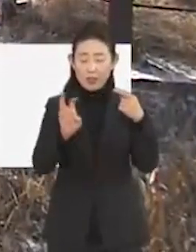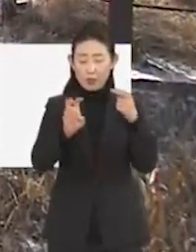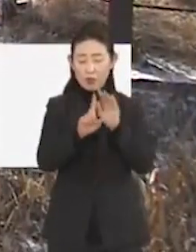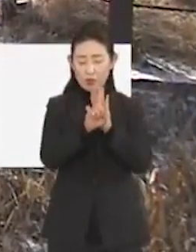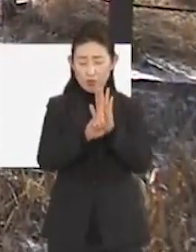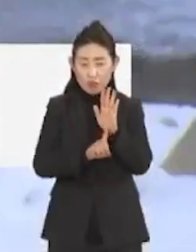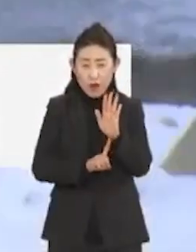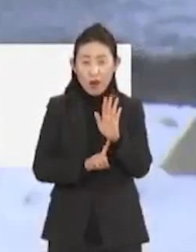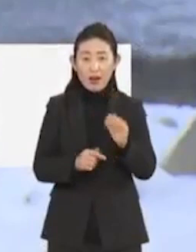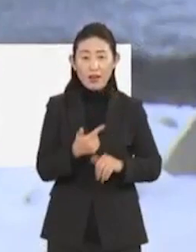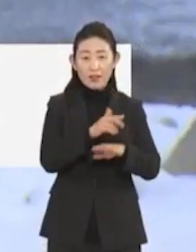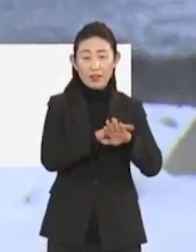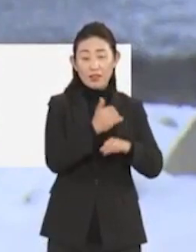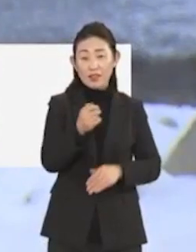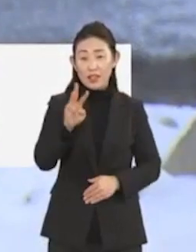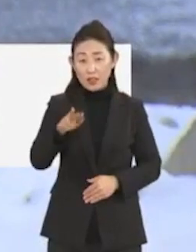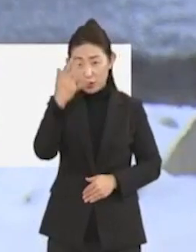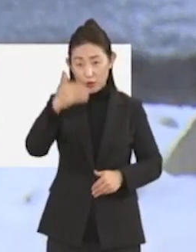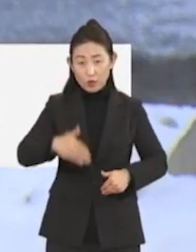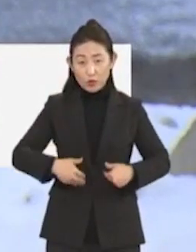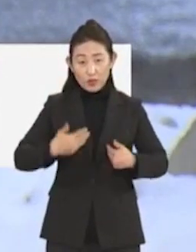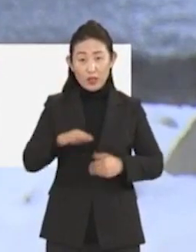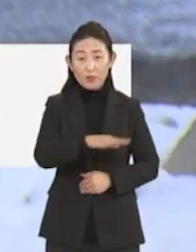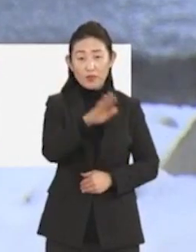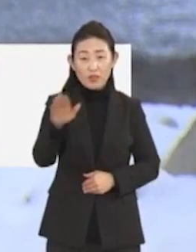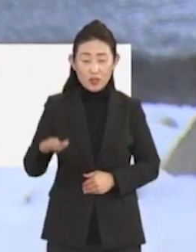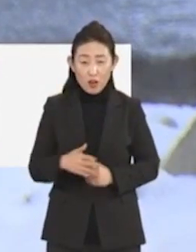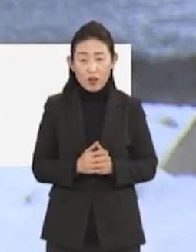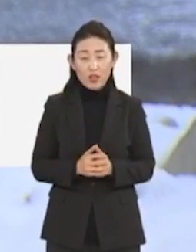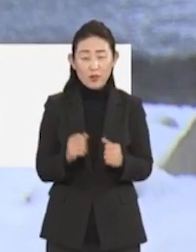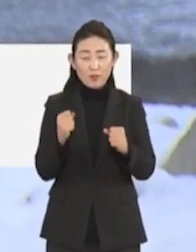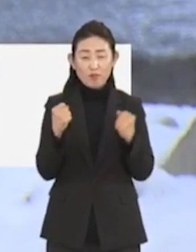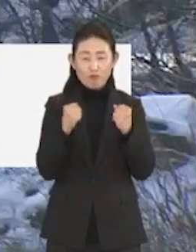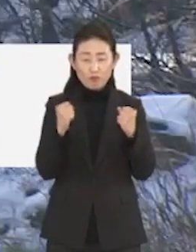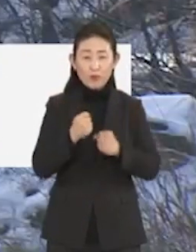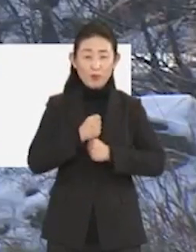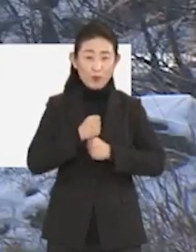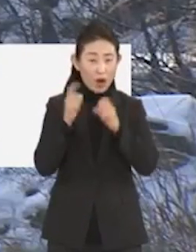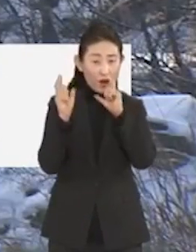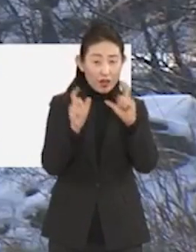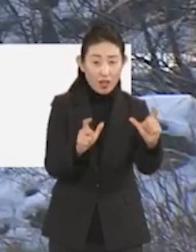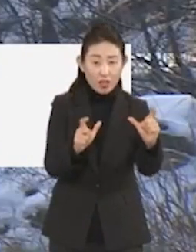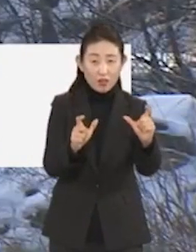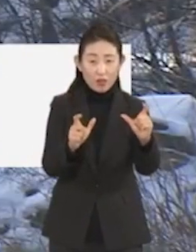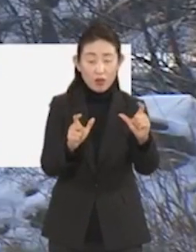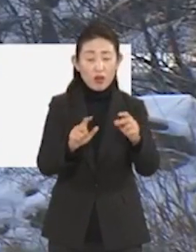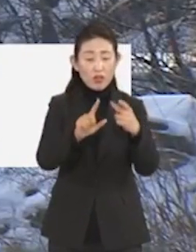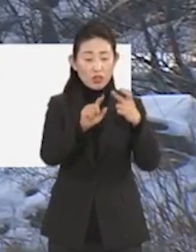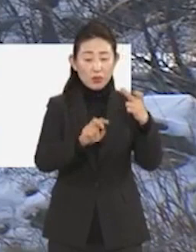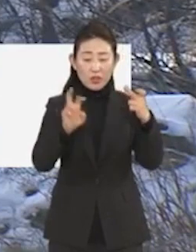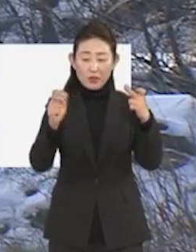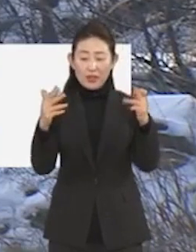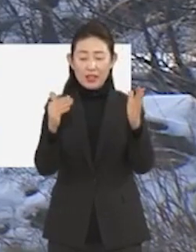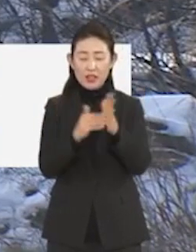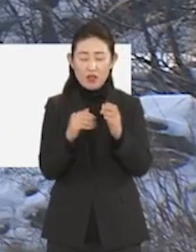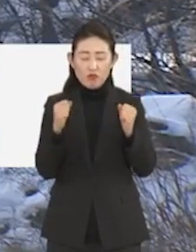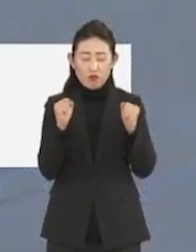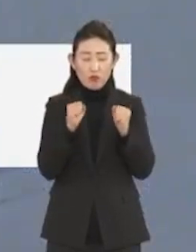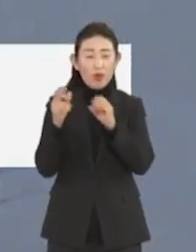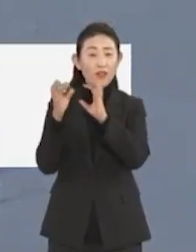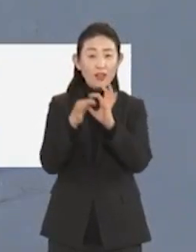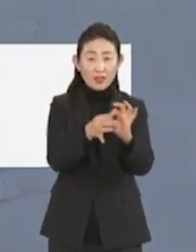이어진 가운데 대전과 세종, 충남 내륙 지역에 한파특보가 계속 내려져 강추위는 27일까지